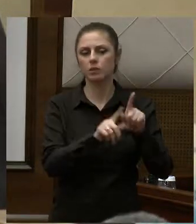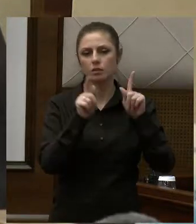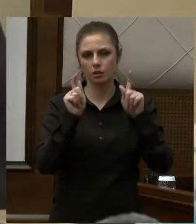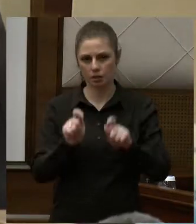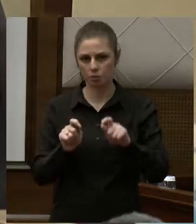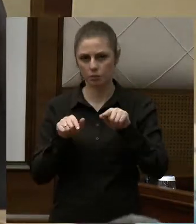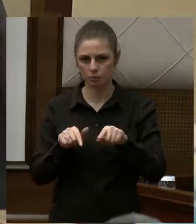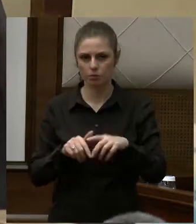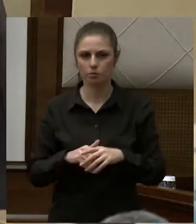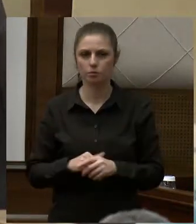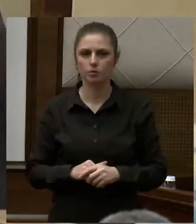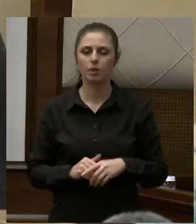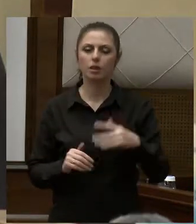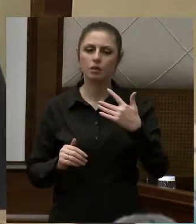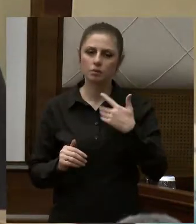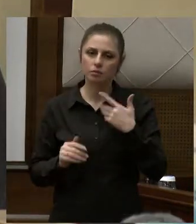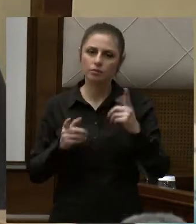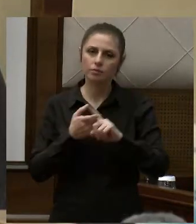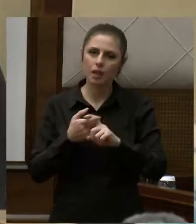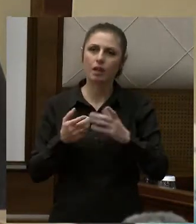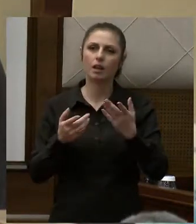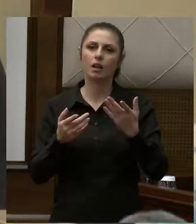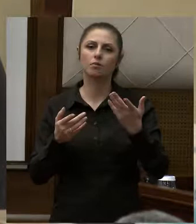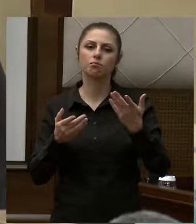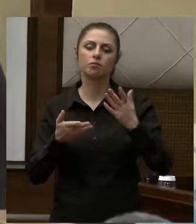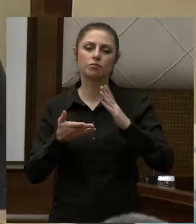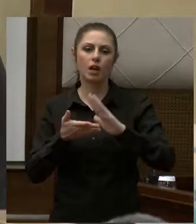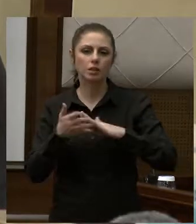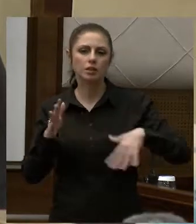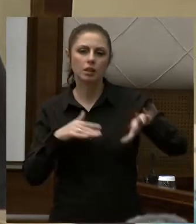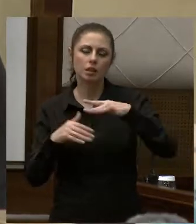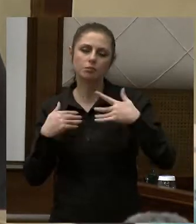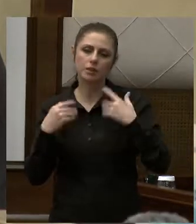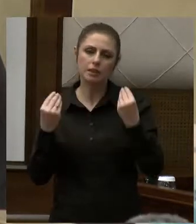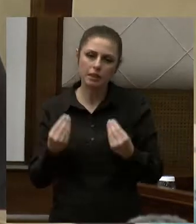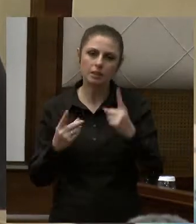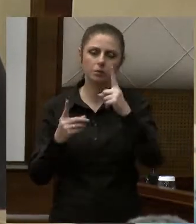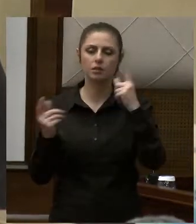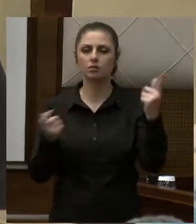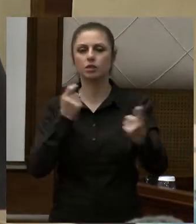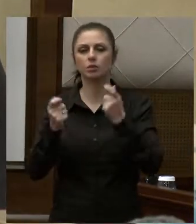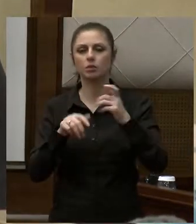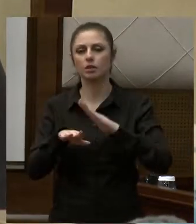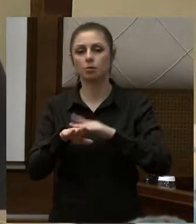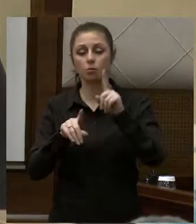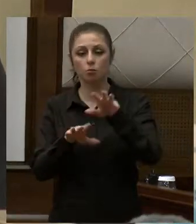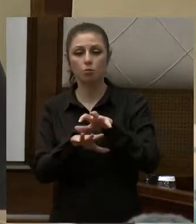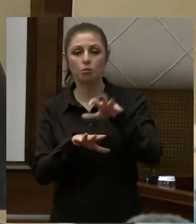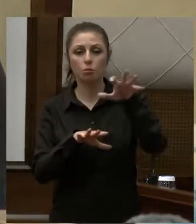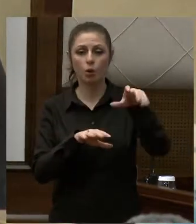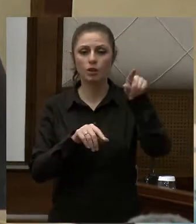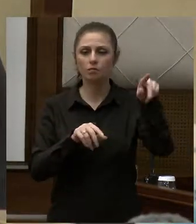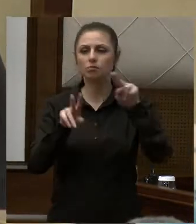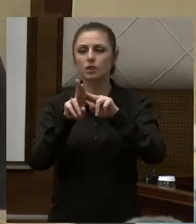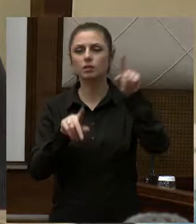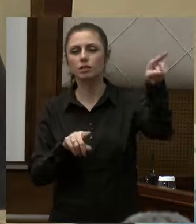tasvip ettiğimiz bir konu değil. Ben ve arkadaşlarım parsel bazında bir çalışmanın içerisinde olmama gayreti içerisindeyiz. Ama bölgeyi ilgilendiren Celaliye'siyle,